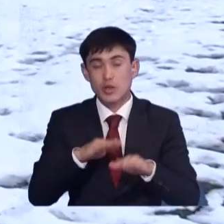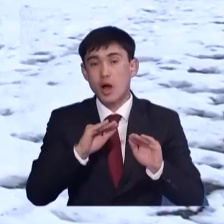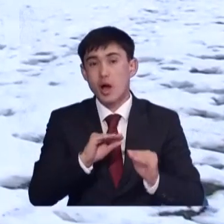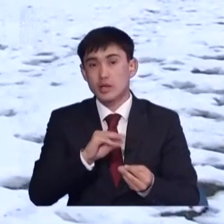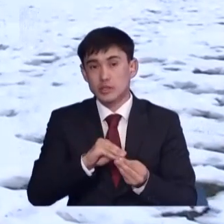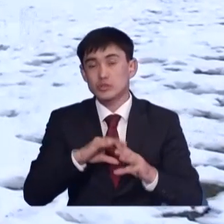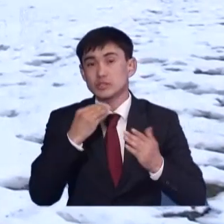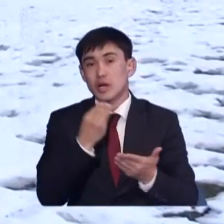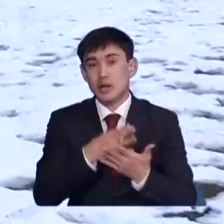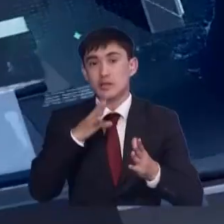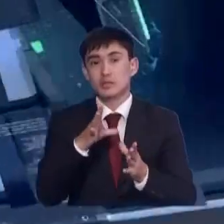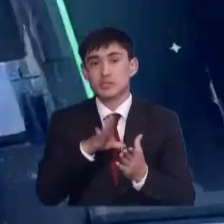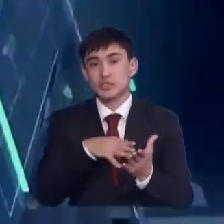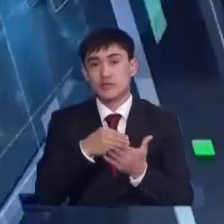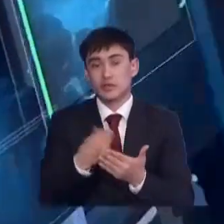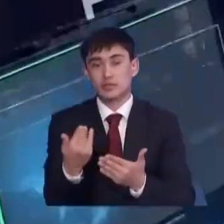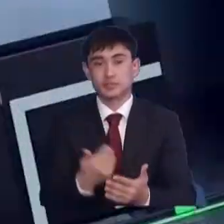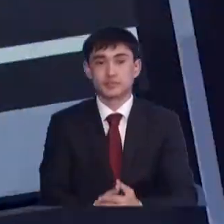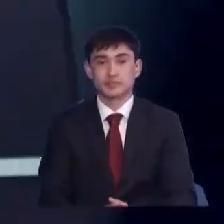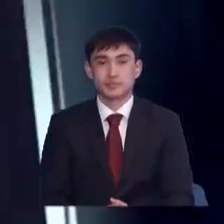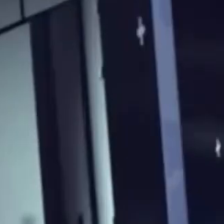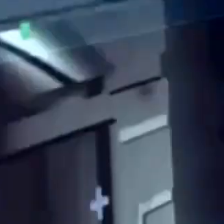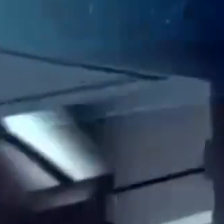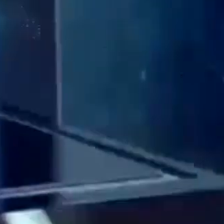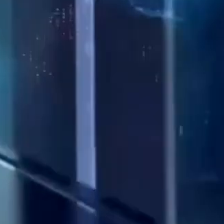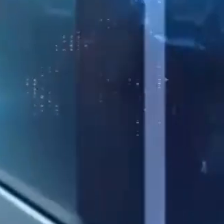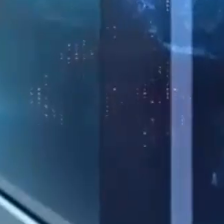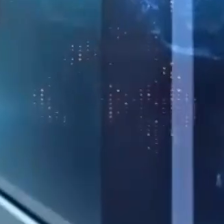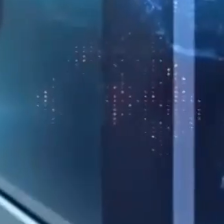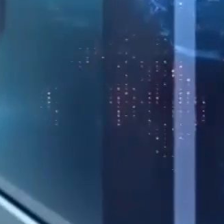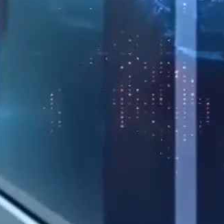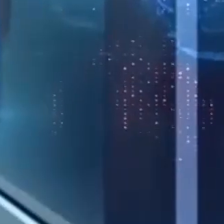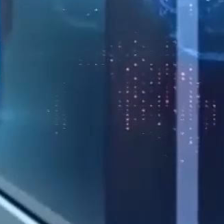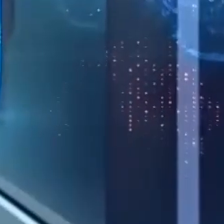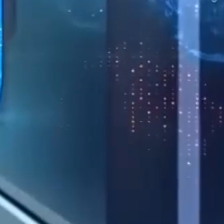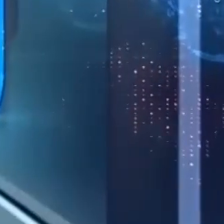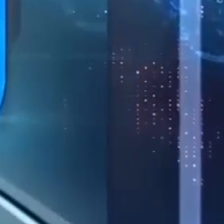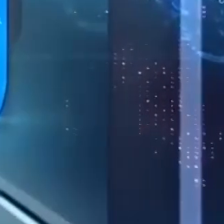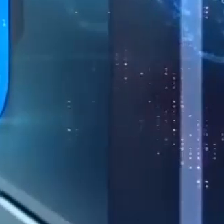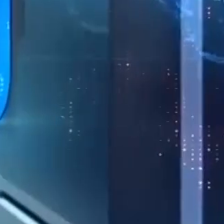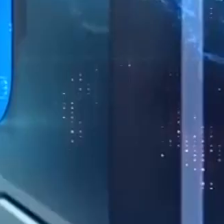остаются сакральным символом. Айслу Жандосова, Ялым Жерсынхазы, телеканал ЖТСУ, Талгарский район.